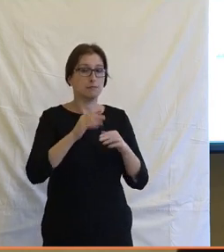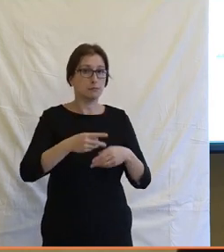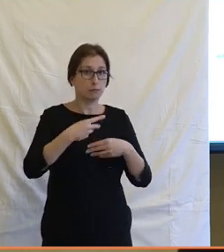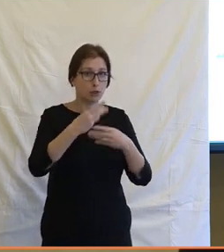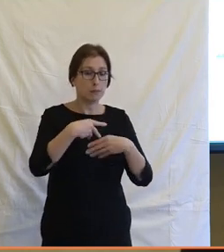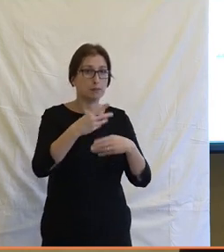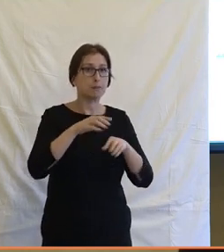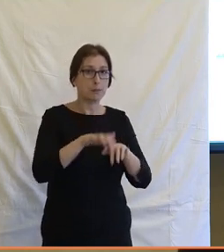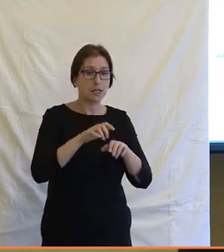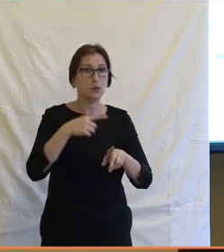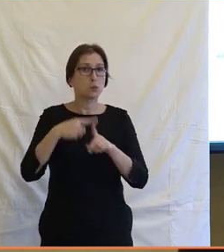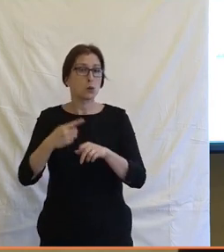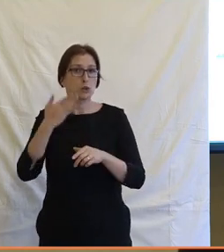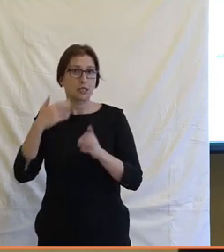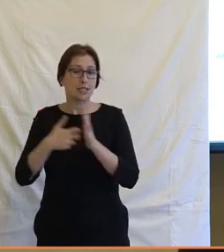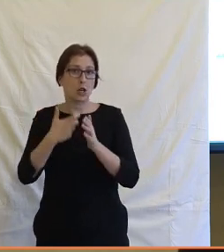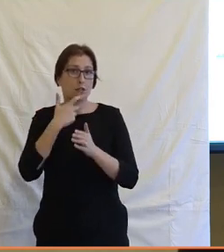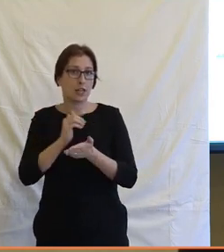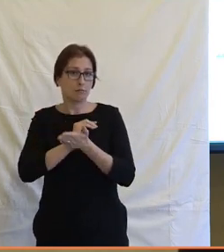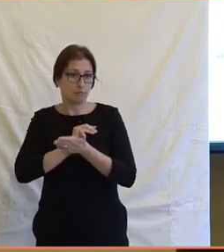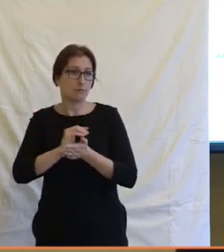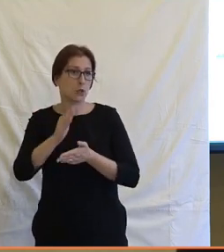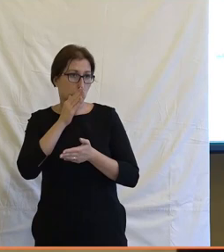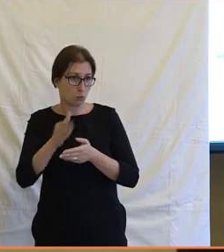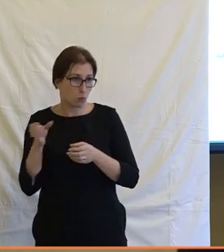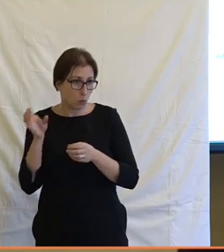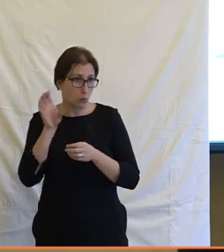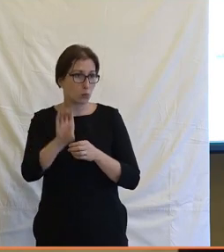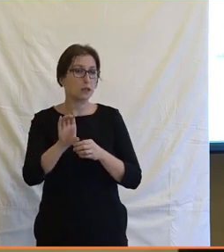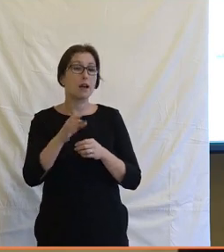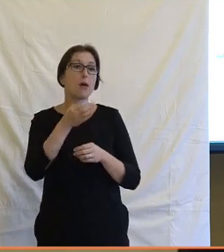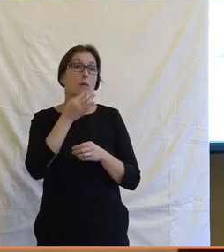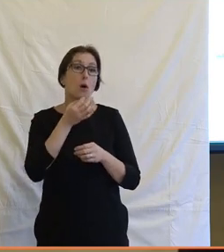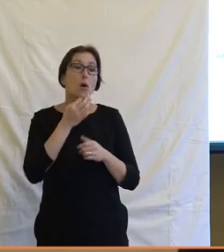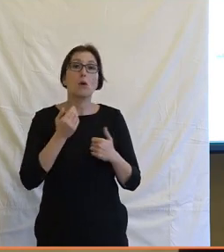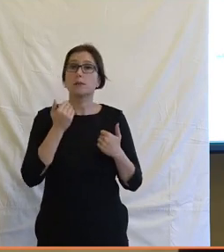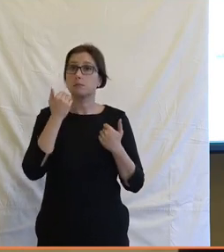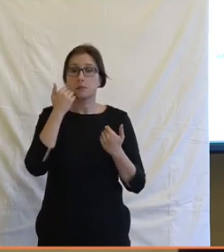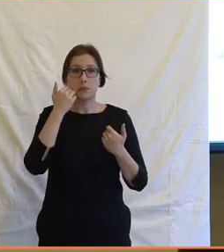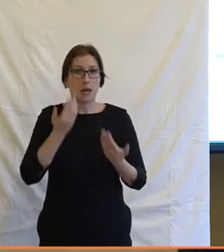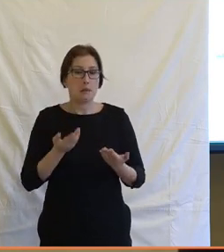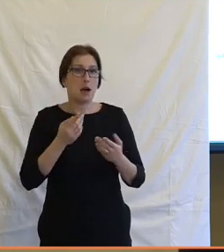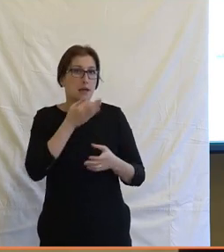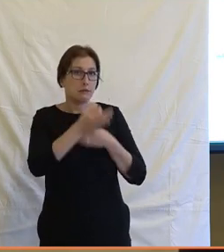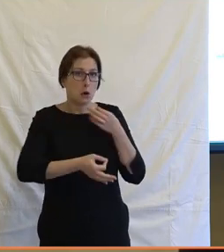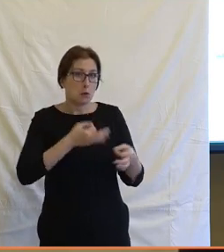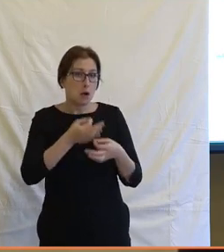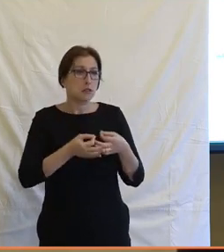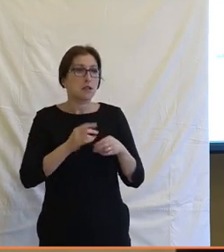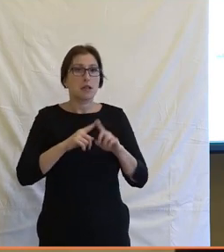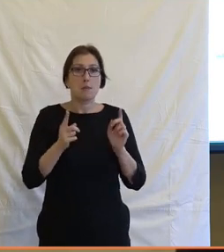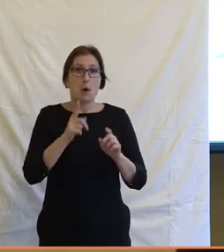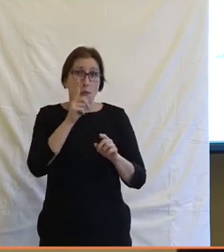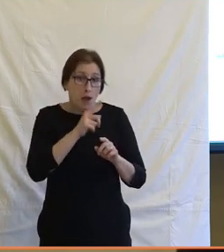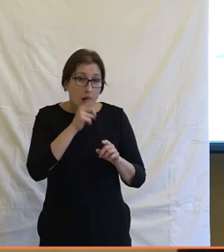simultánní tlumočení do české znakového jazyka a pokud byste neměli, nebo pokud byste těch informací tam měli málo,